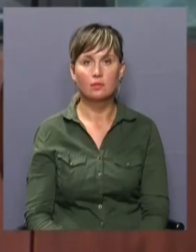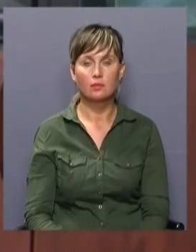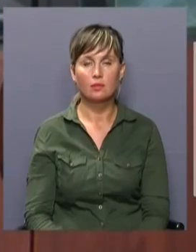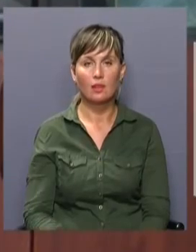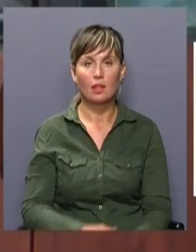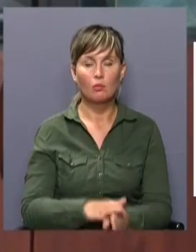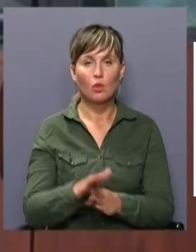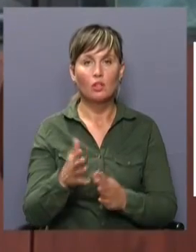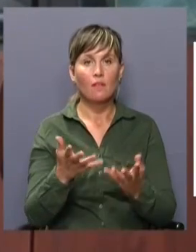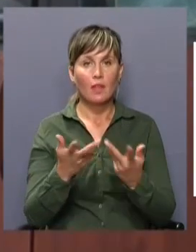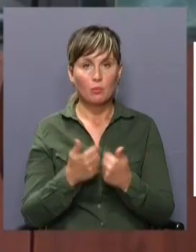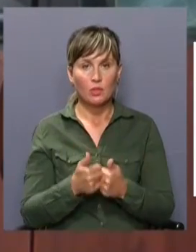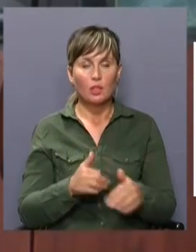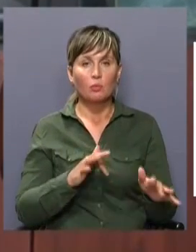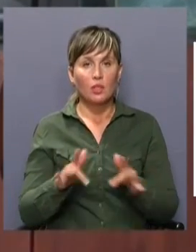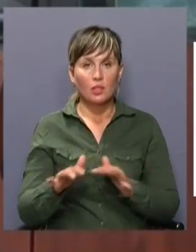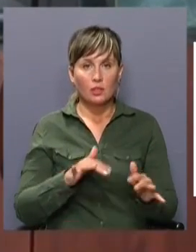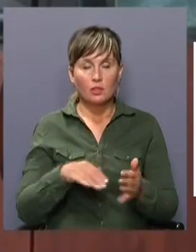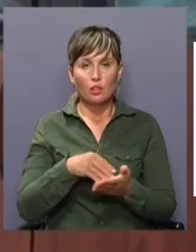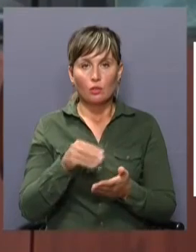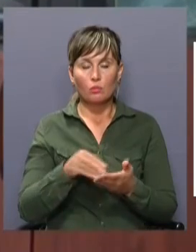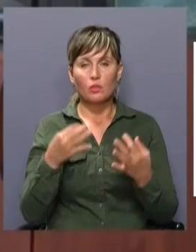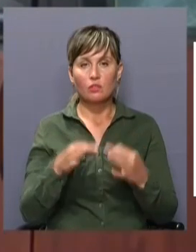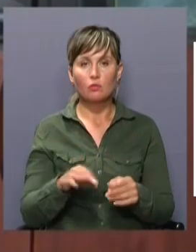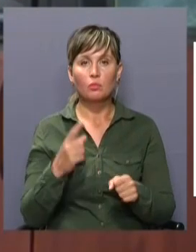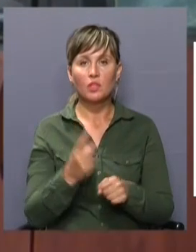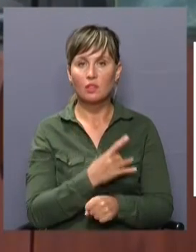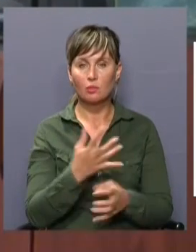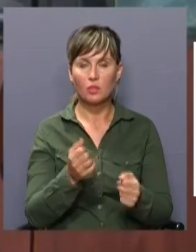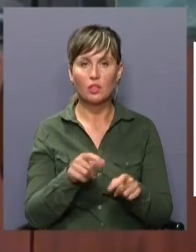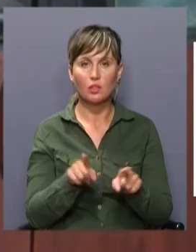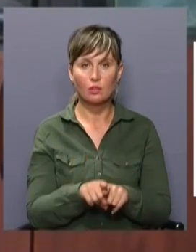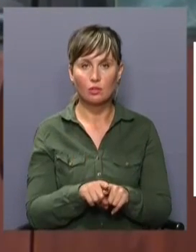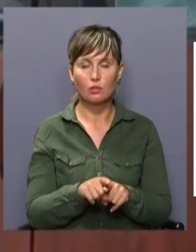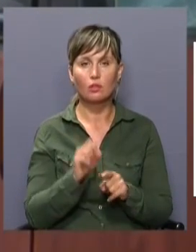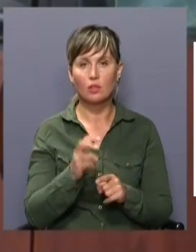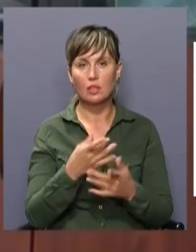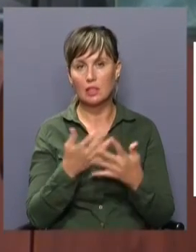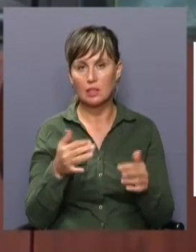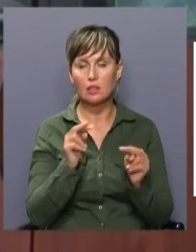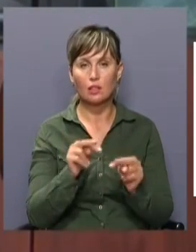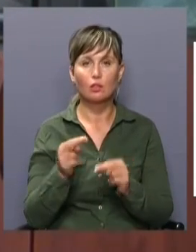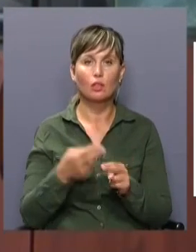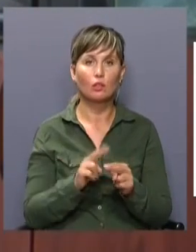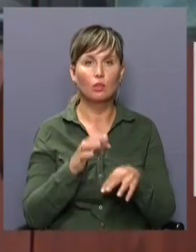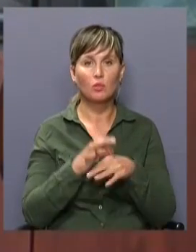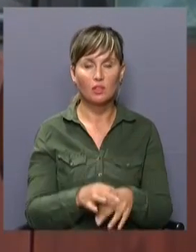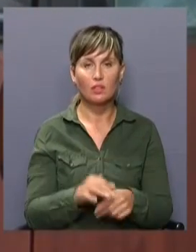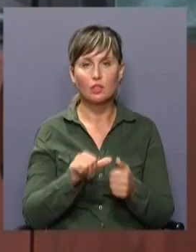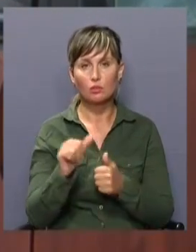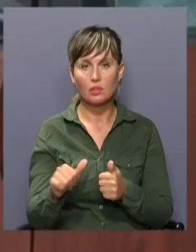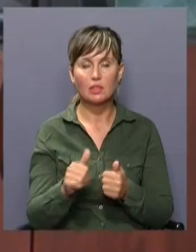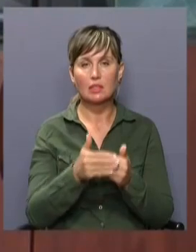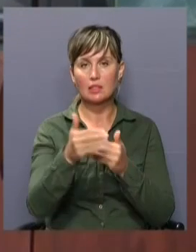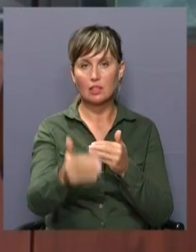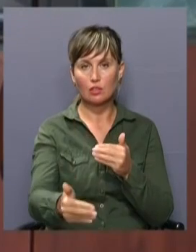Полная автоматизация процессов государственных закупок позволила впервые применить такой вид аудита, как камеральный контроль, который проводится исключительно